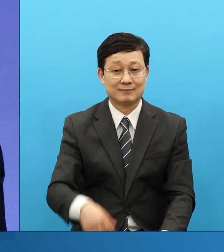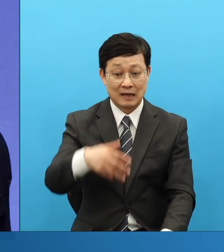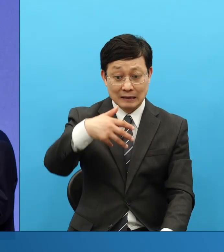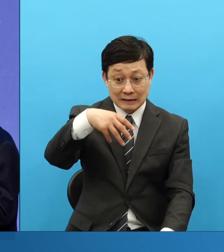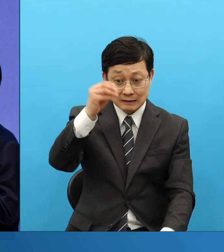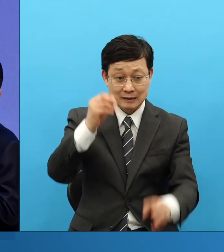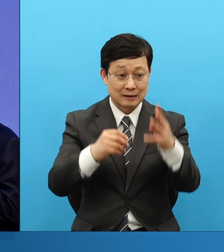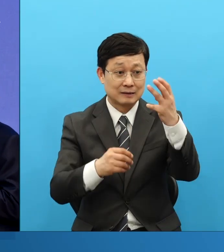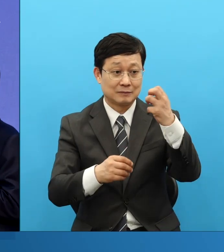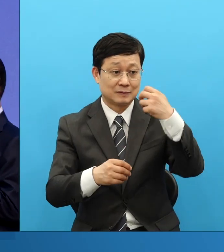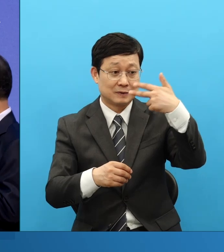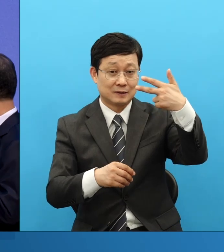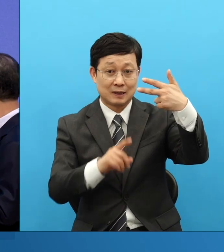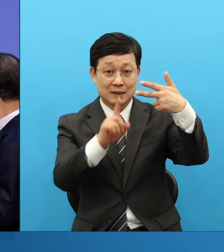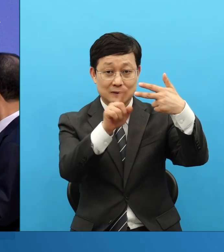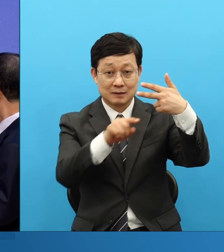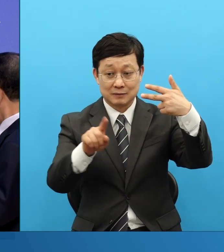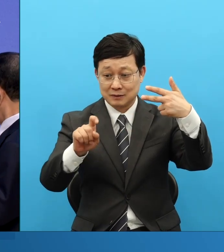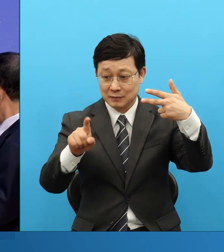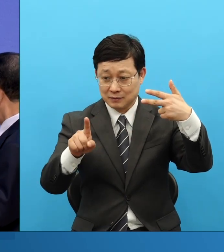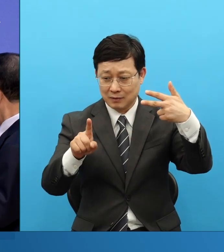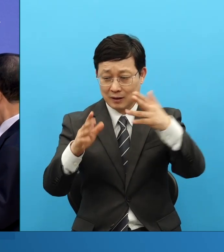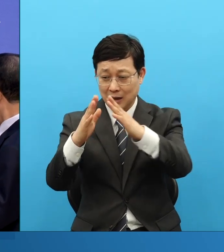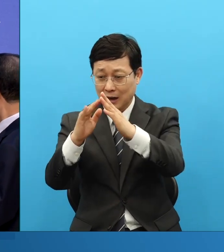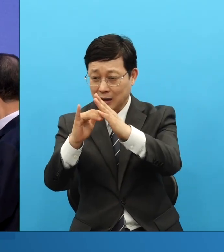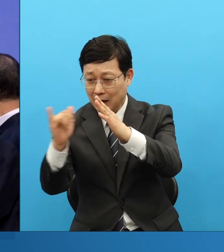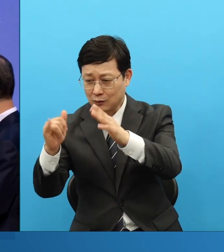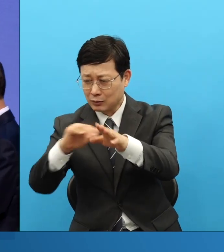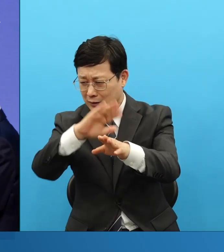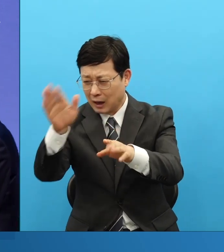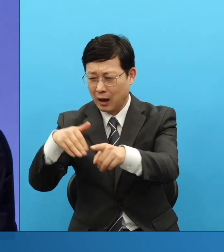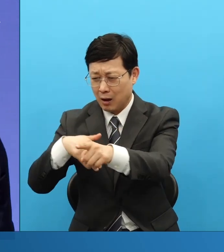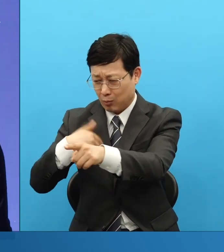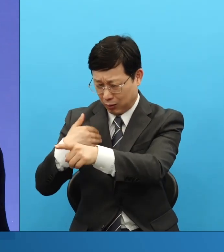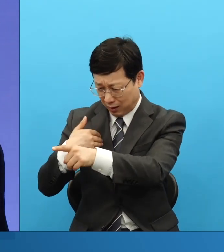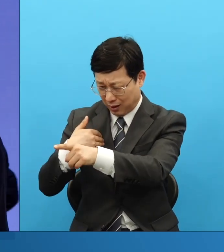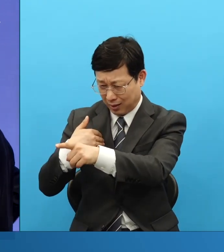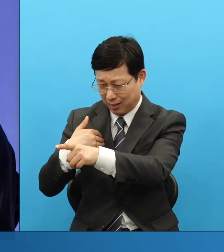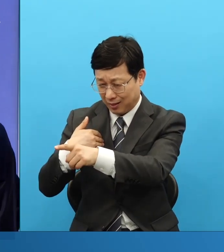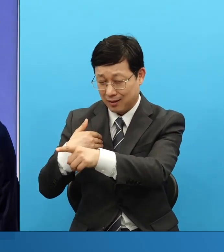가족도 모르는 거. What the family did not even know, Genesis 37. 아까 요거는